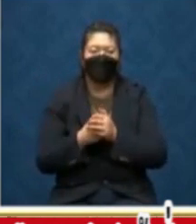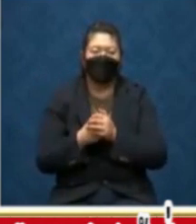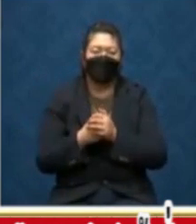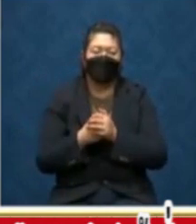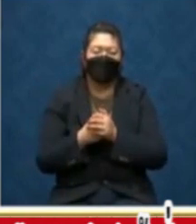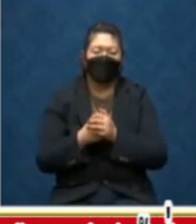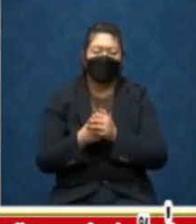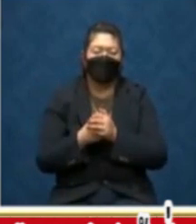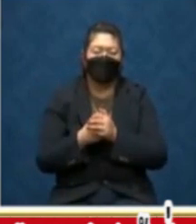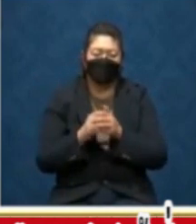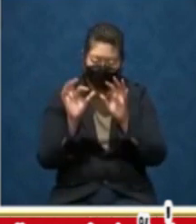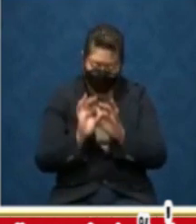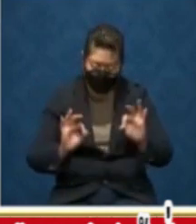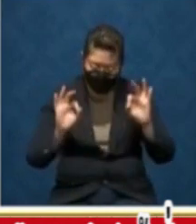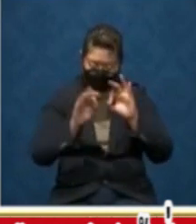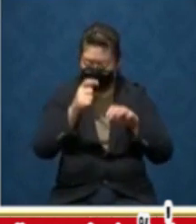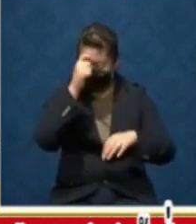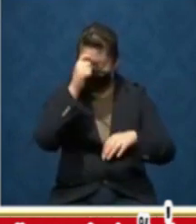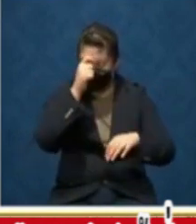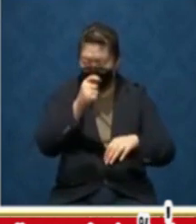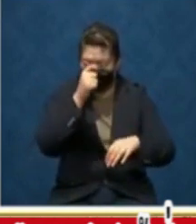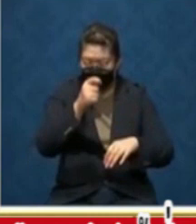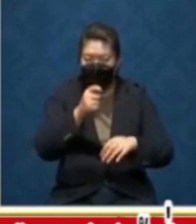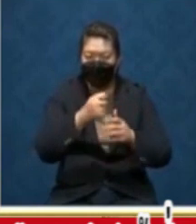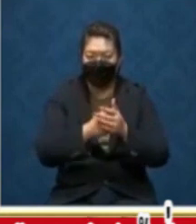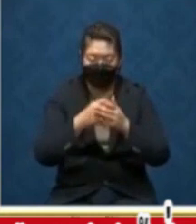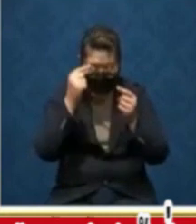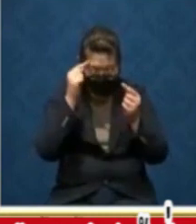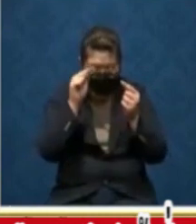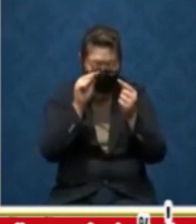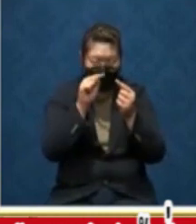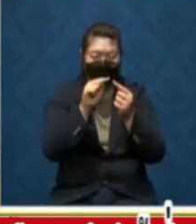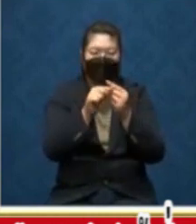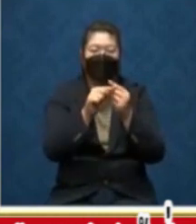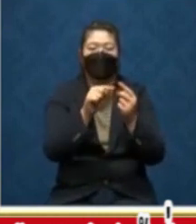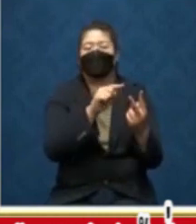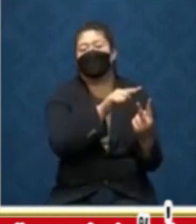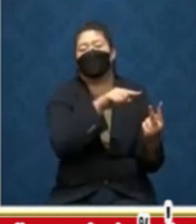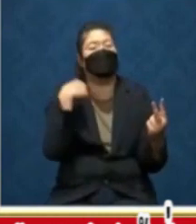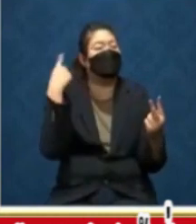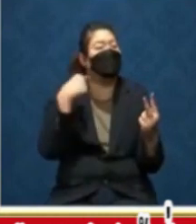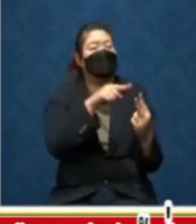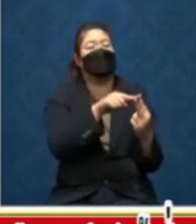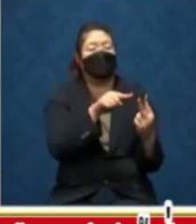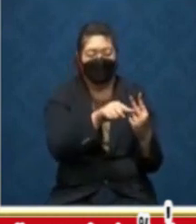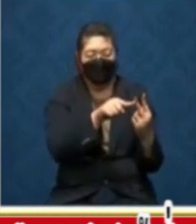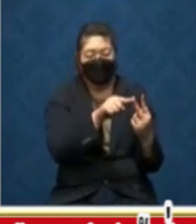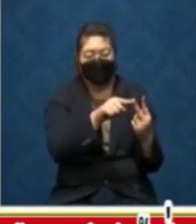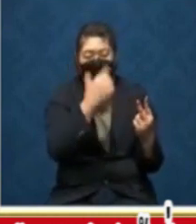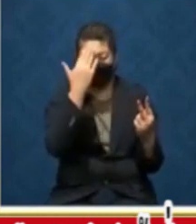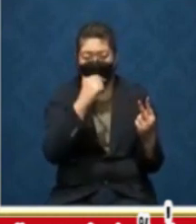ครับแต่ว่าต้องเคารพและต้องเคารพในเจตนารมณ์ของผู้กระทำเรื่องนี้เพราะ